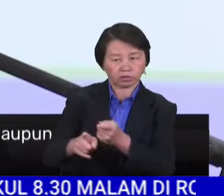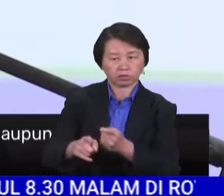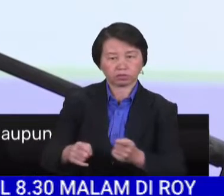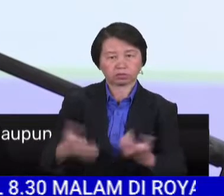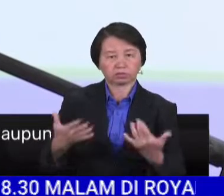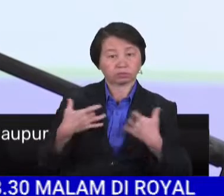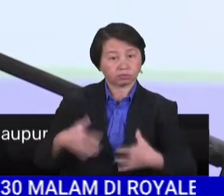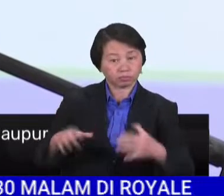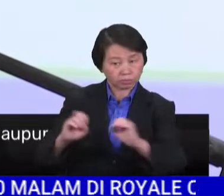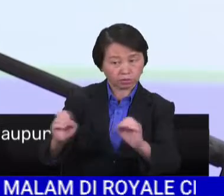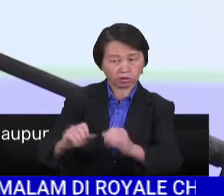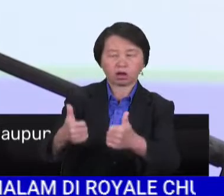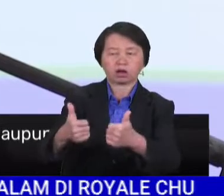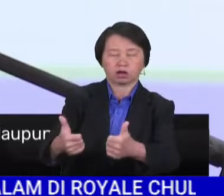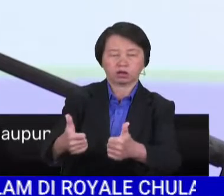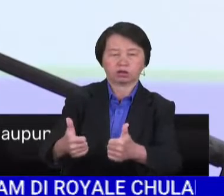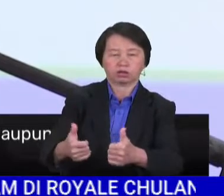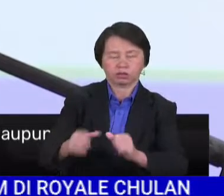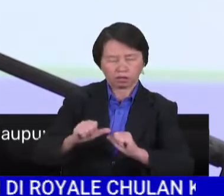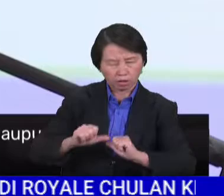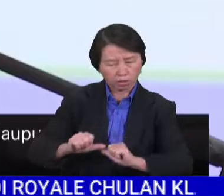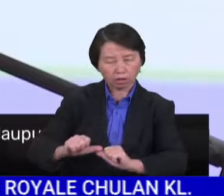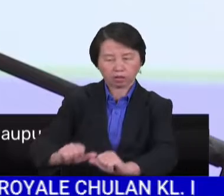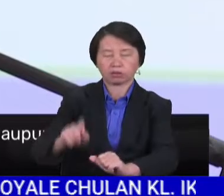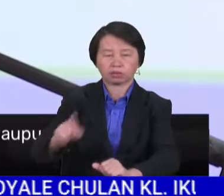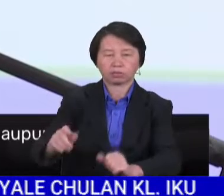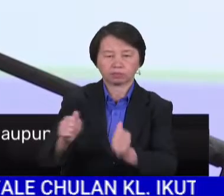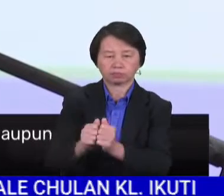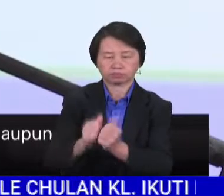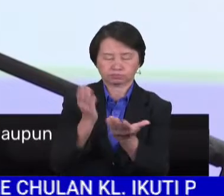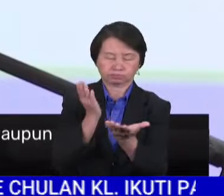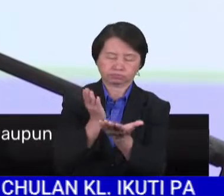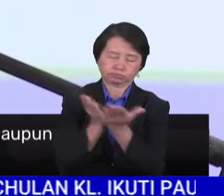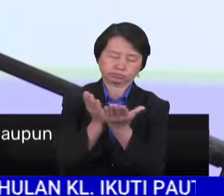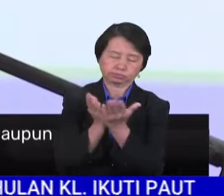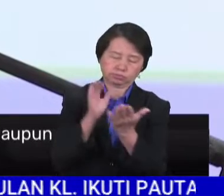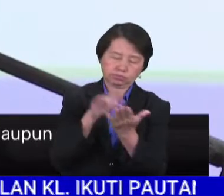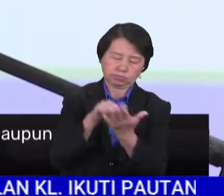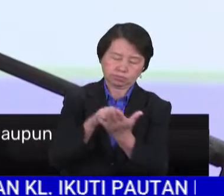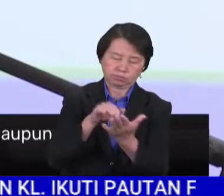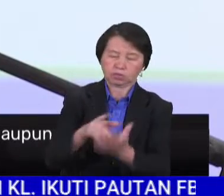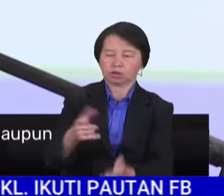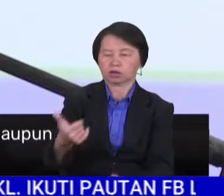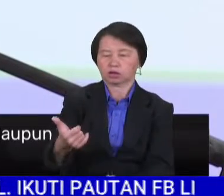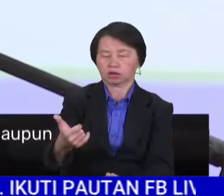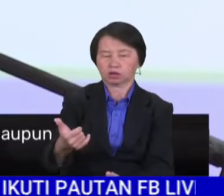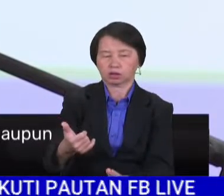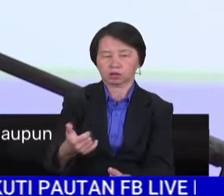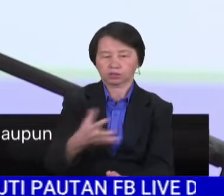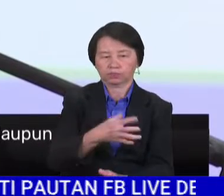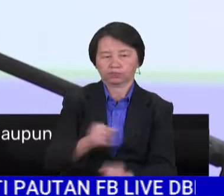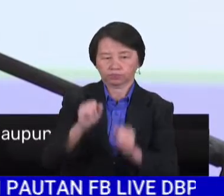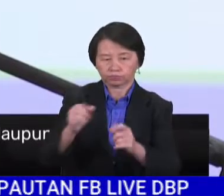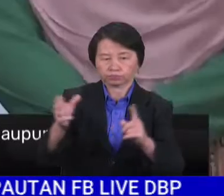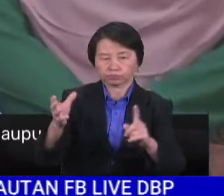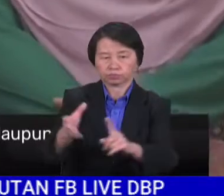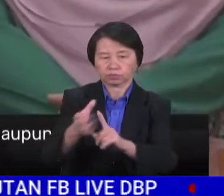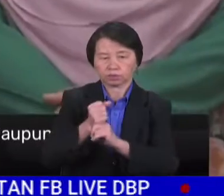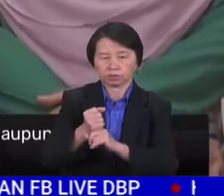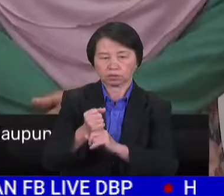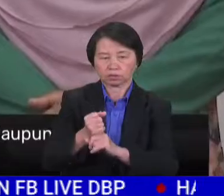Hai hiu ini Sumeh ya dikirimi ngopo Mas pengen sini SMS